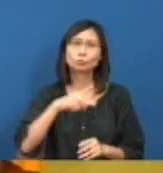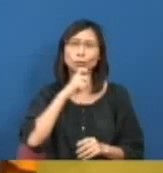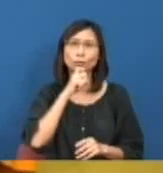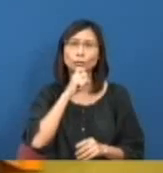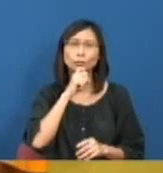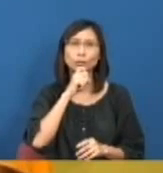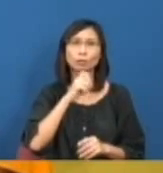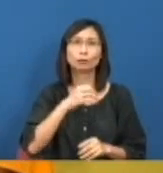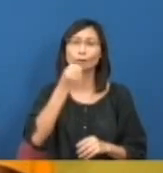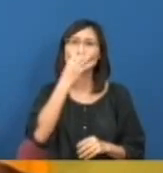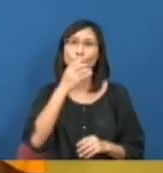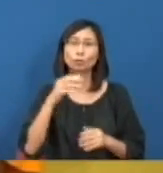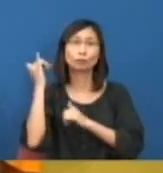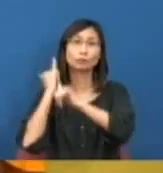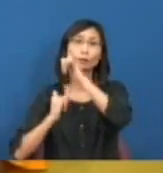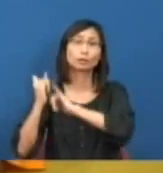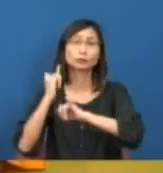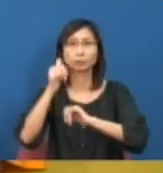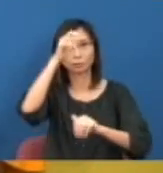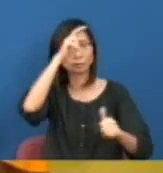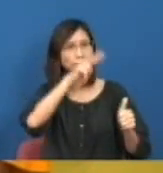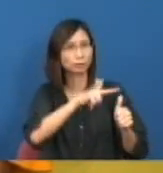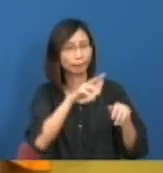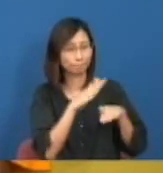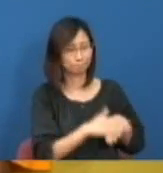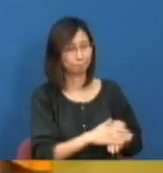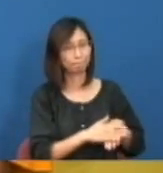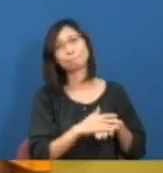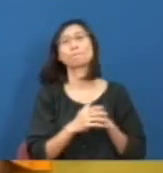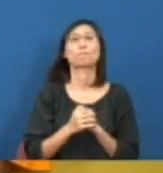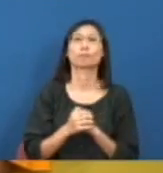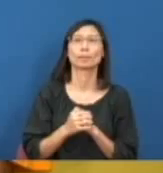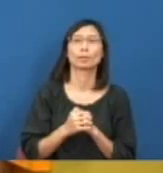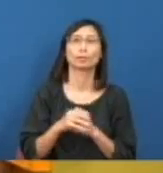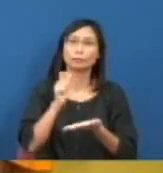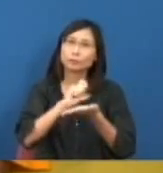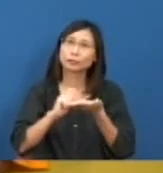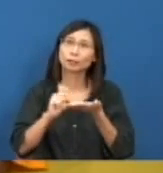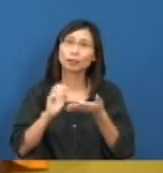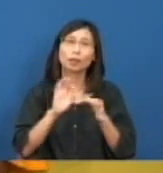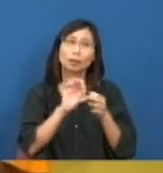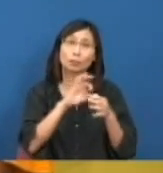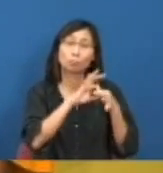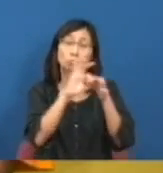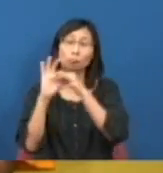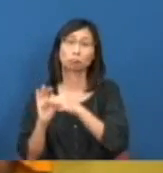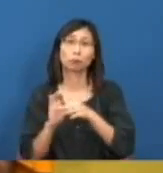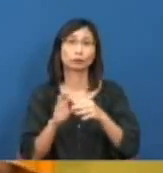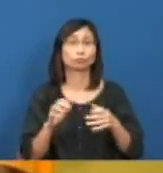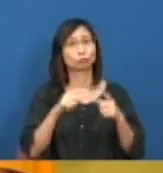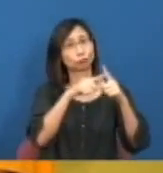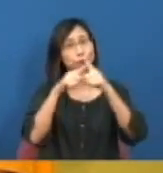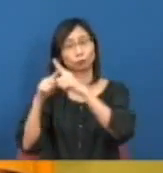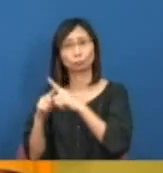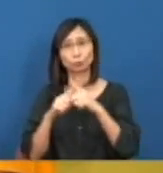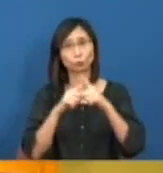係香港大專校嘅歷史學系都基本上政治方面比較保守啊。咁如果你話寫一啲同泛民有關嘅一啲人物嘅一啲事蹟